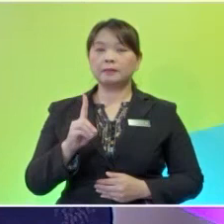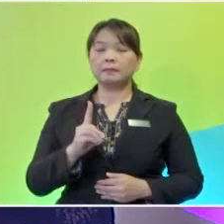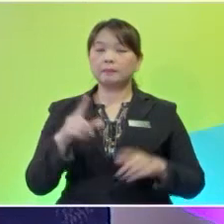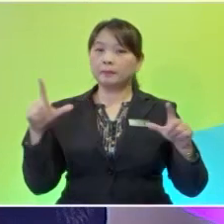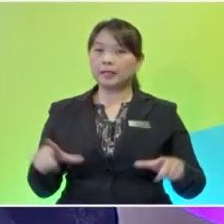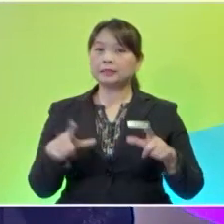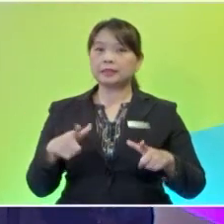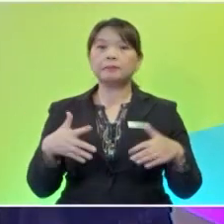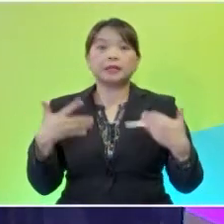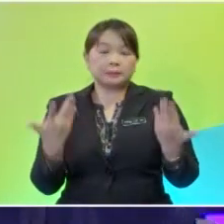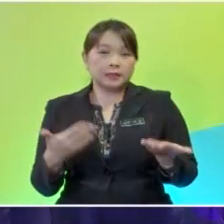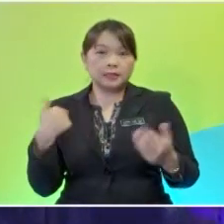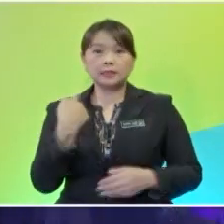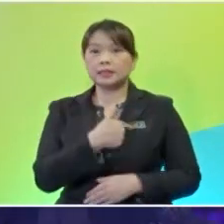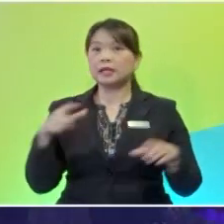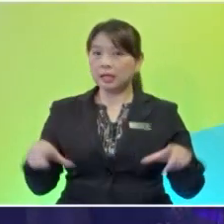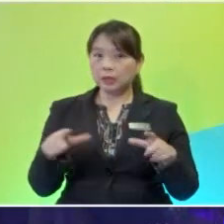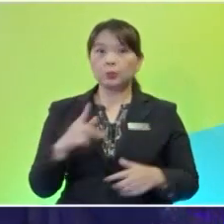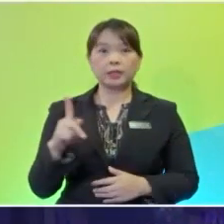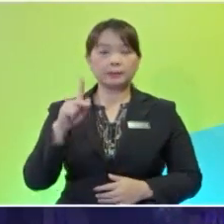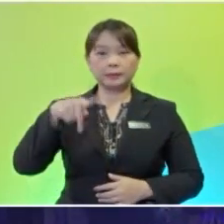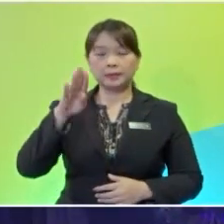实践哈，我们要如何去实践。